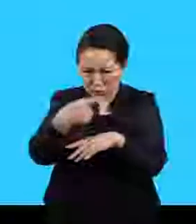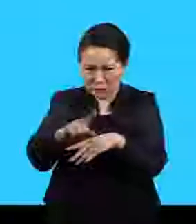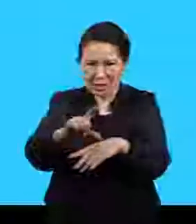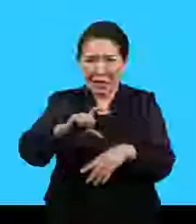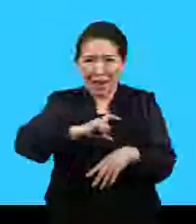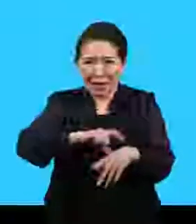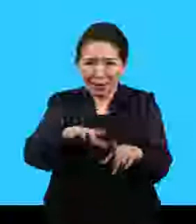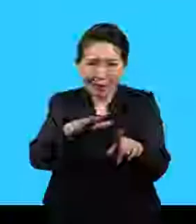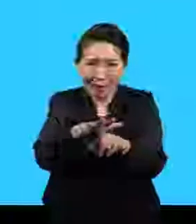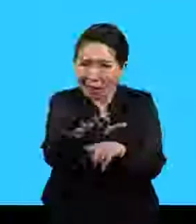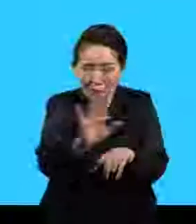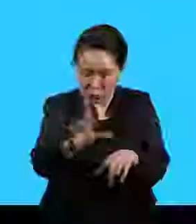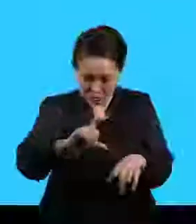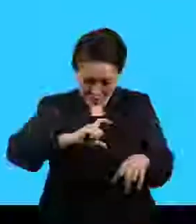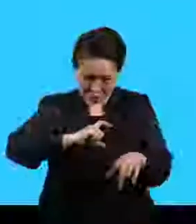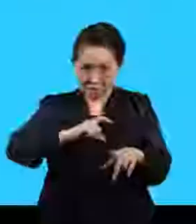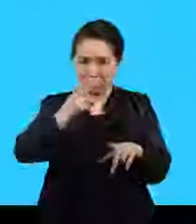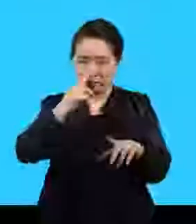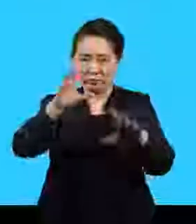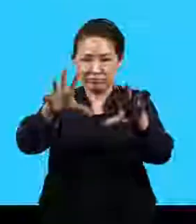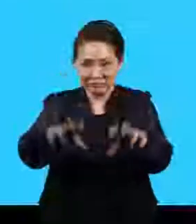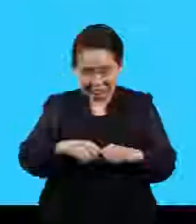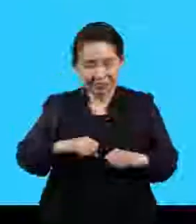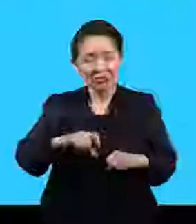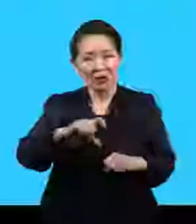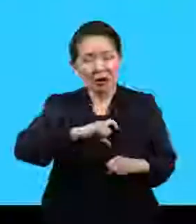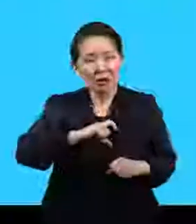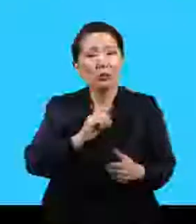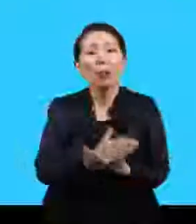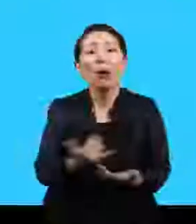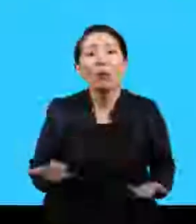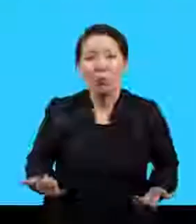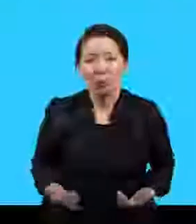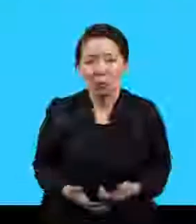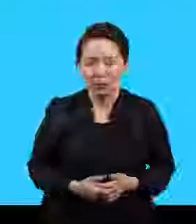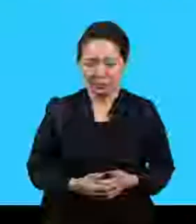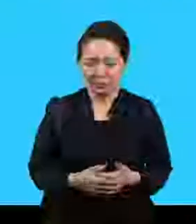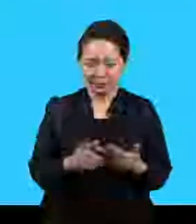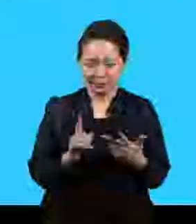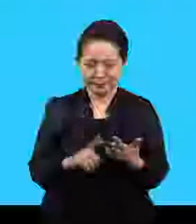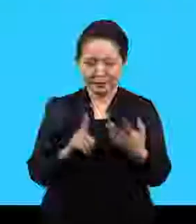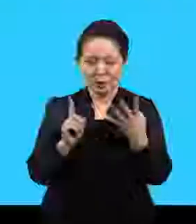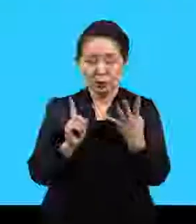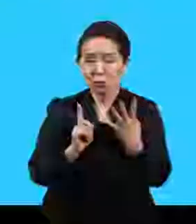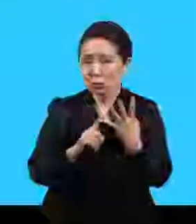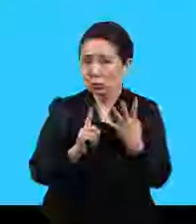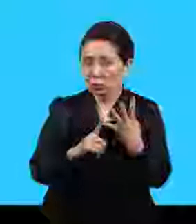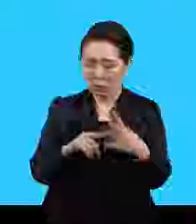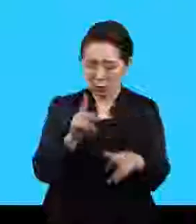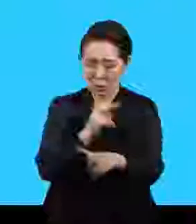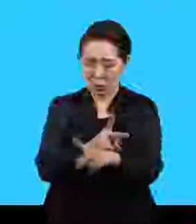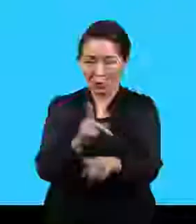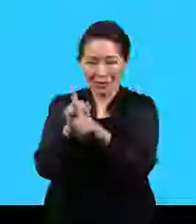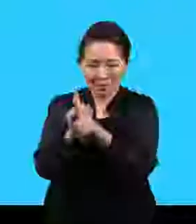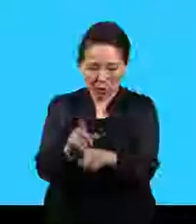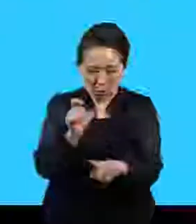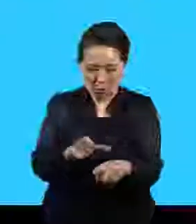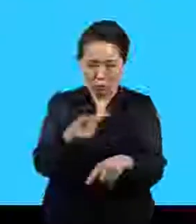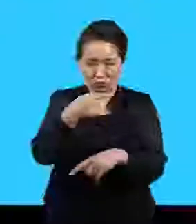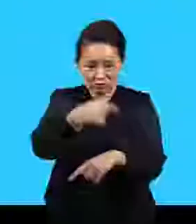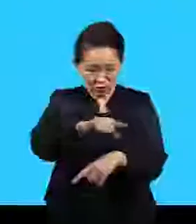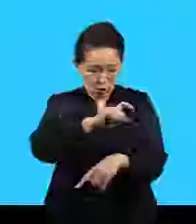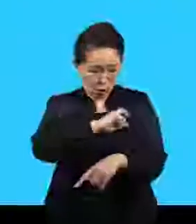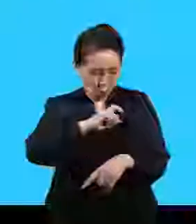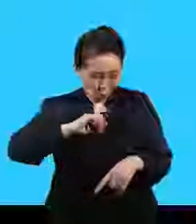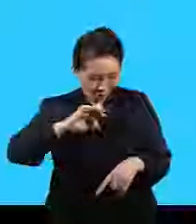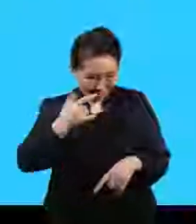халдашгүй байх эрхэд халдах хууль ёсны эрх байгаа юу? Дөрөвдүгээр асуулт: хуулийн дагуу уг залуу хэн нэгний хувийн